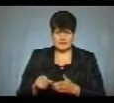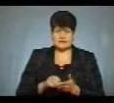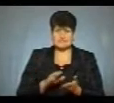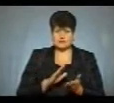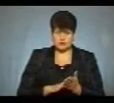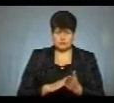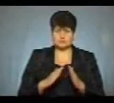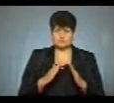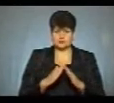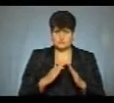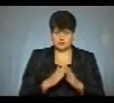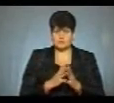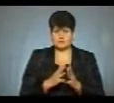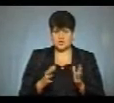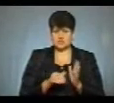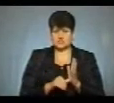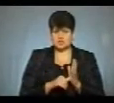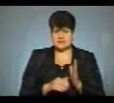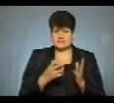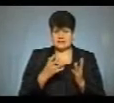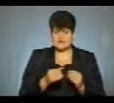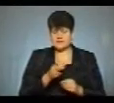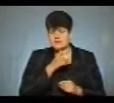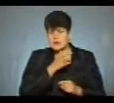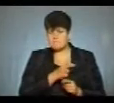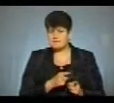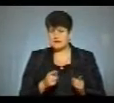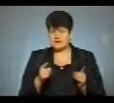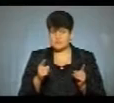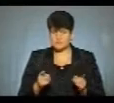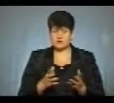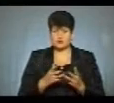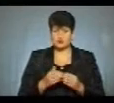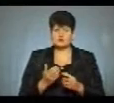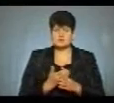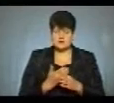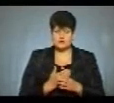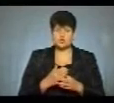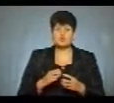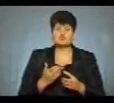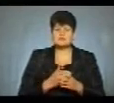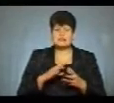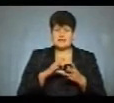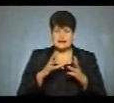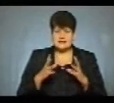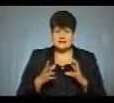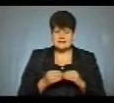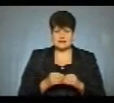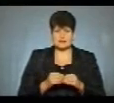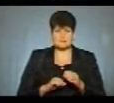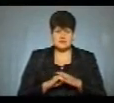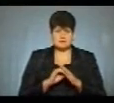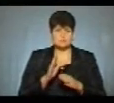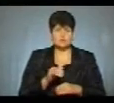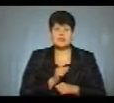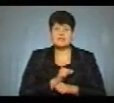в житловому приміщенні понад 60 днів за період, який розраховується субсидія, то субсидія на загальних підставах призначена бути не може.